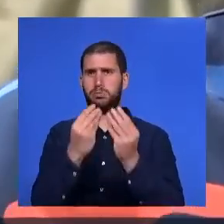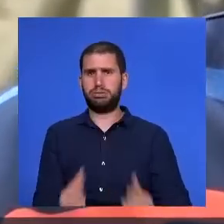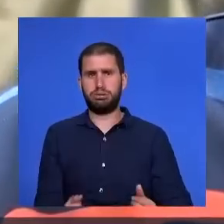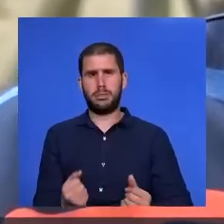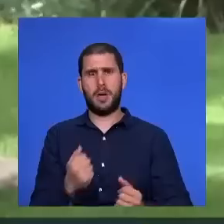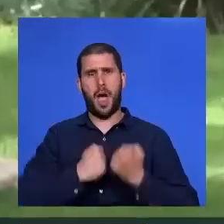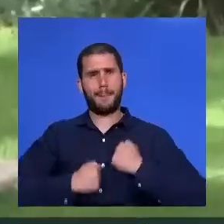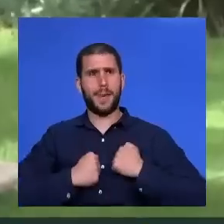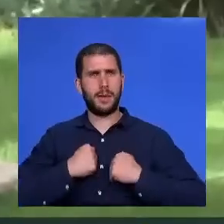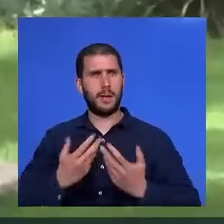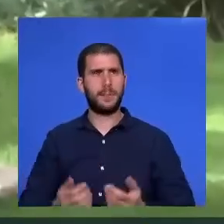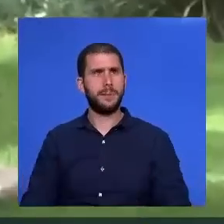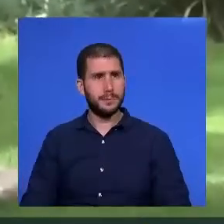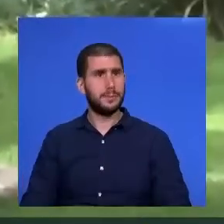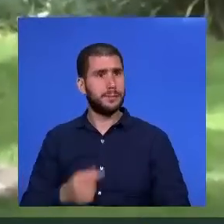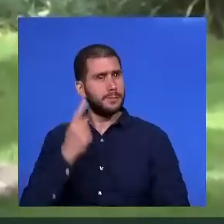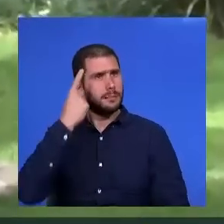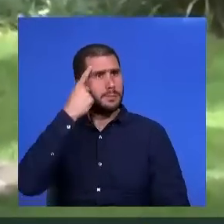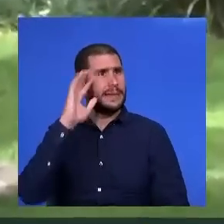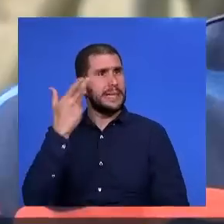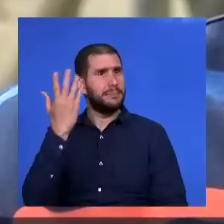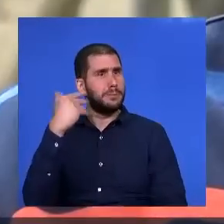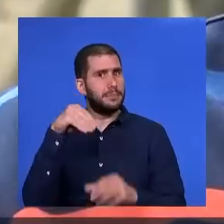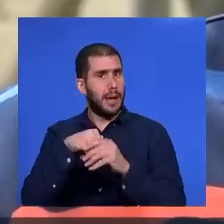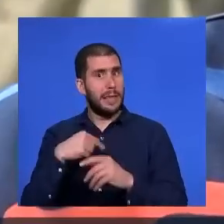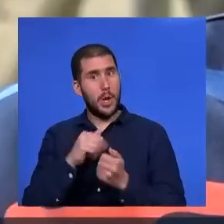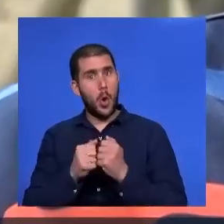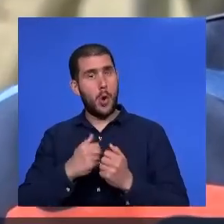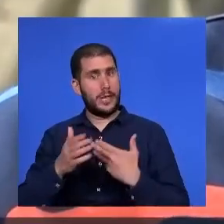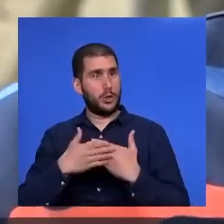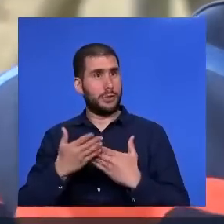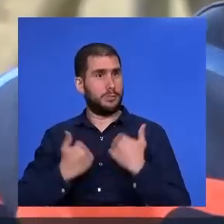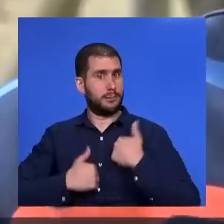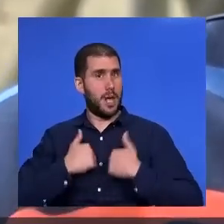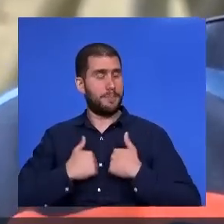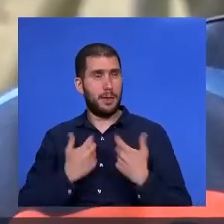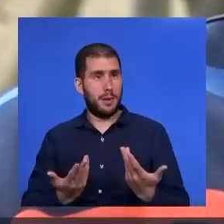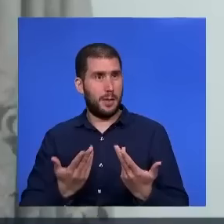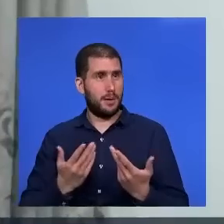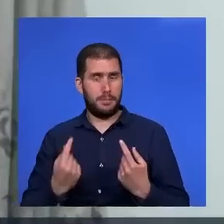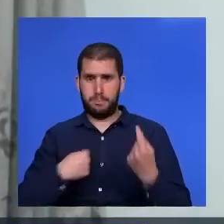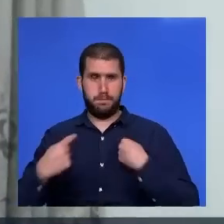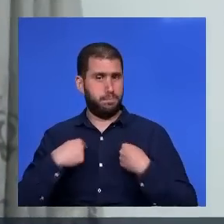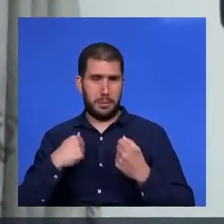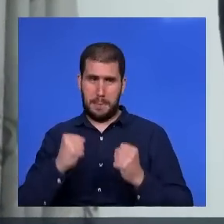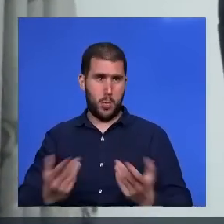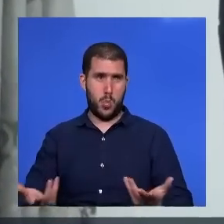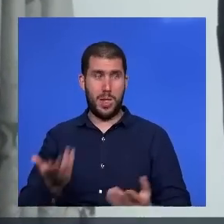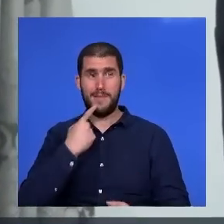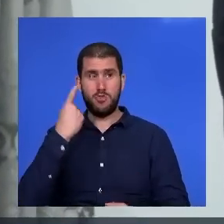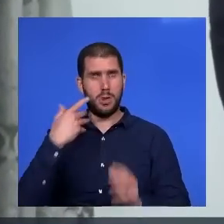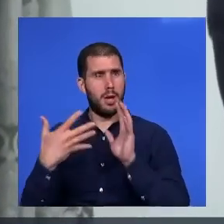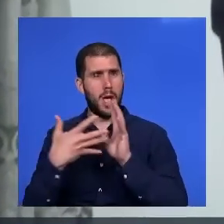בזכוכיות של האמבטיה. תתארי לעצמך שמישהו היה, אני או אשתי בחדר האמבטיה, היינו חוטפים את הכדורים. לפני שנה הוא נחקר